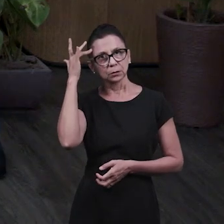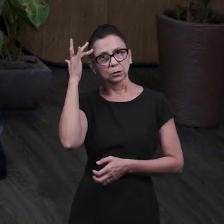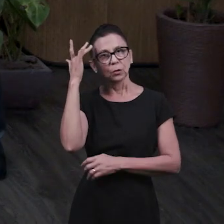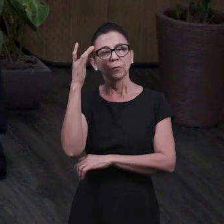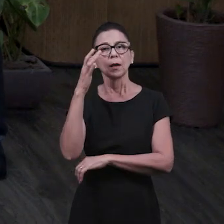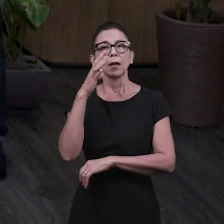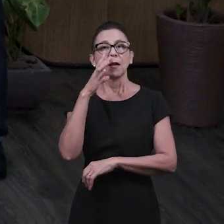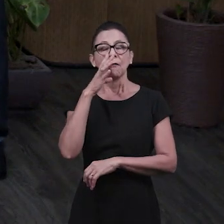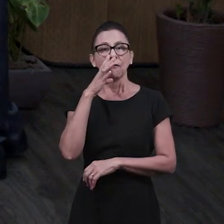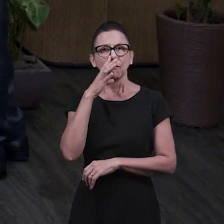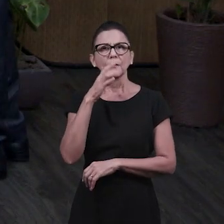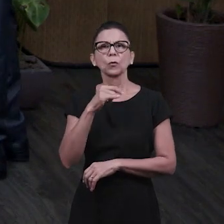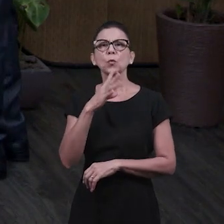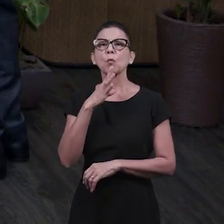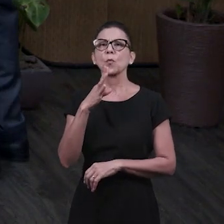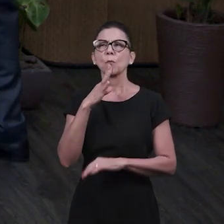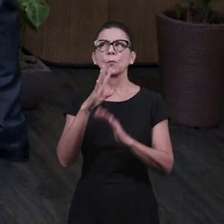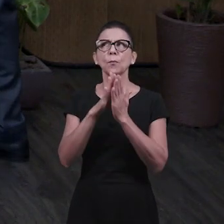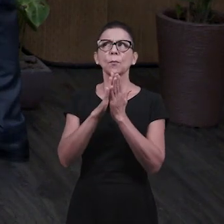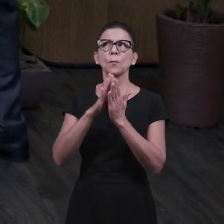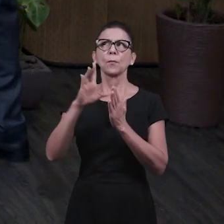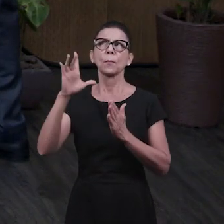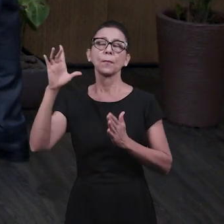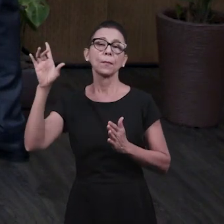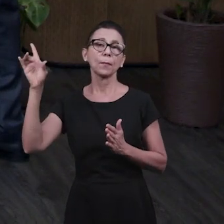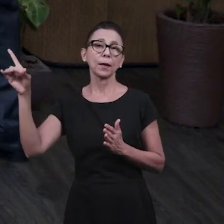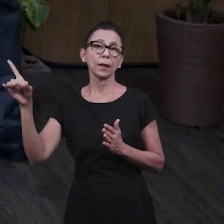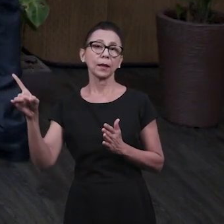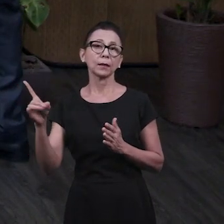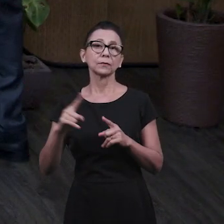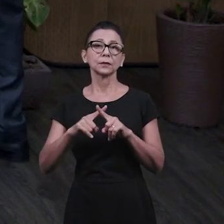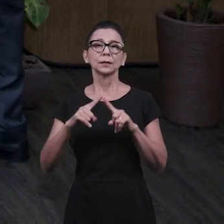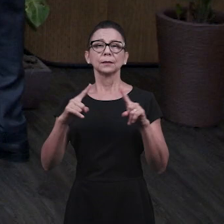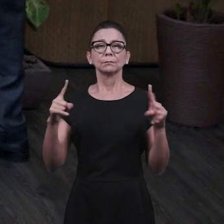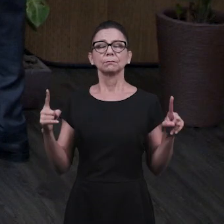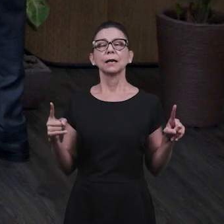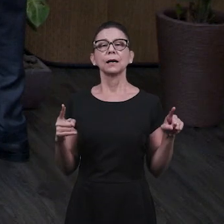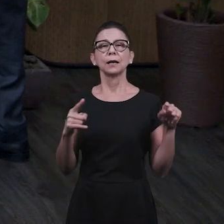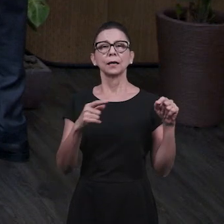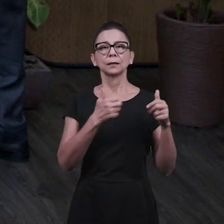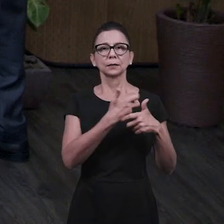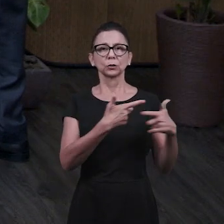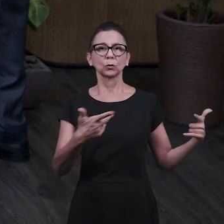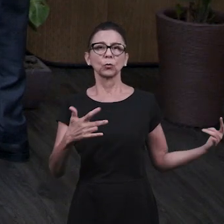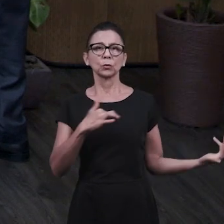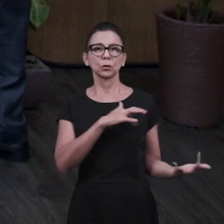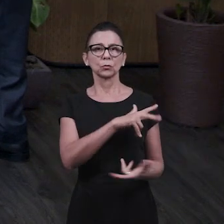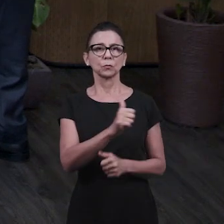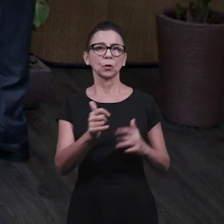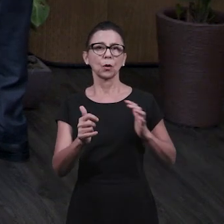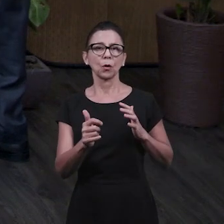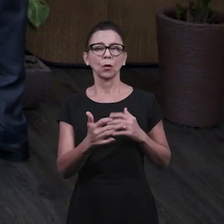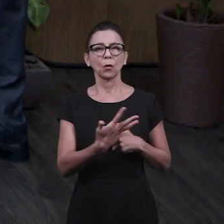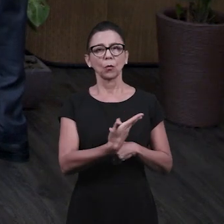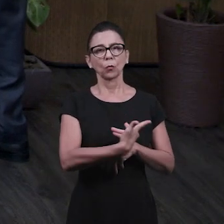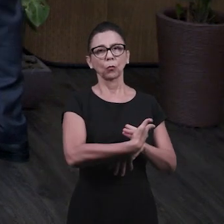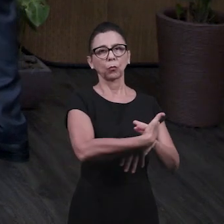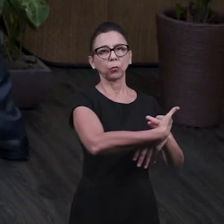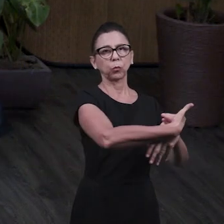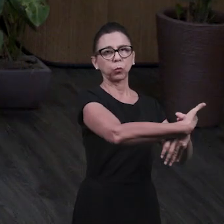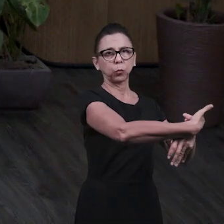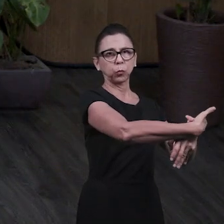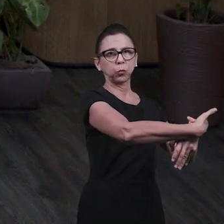la parole, mais les soins de ce monde, les séductions des richesses étouffent la